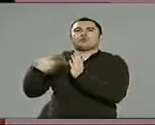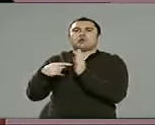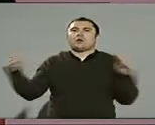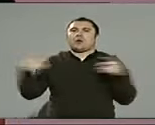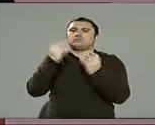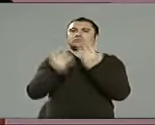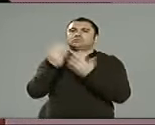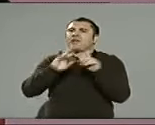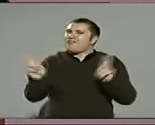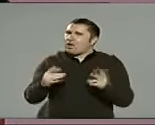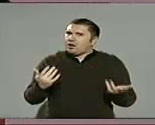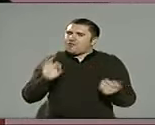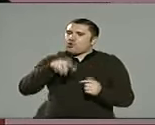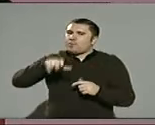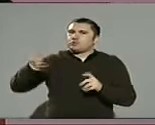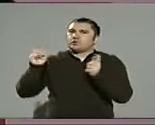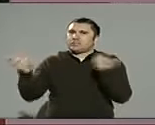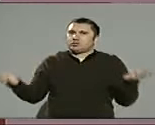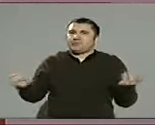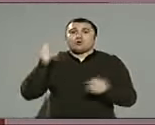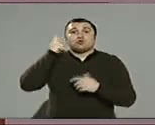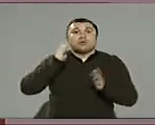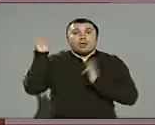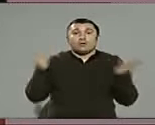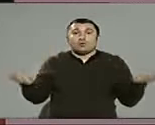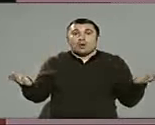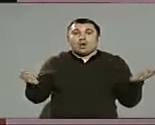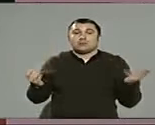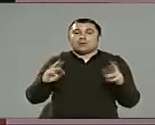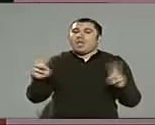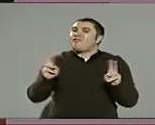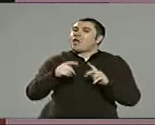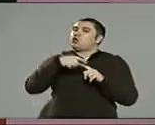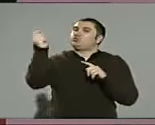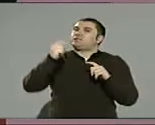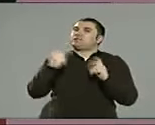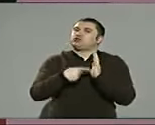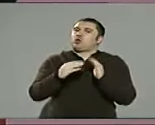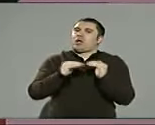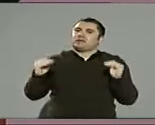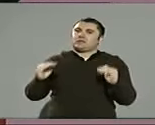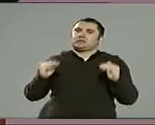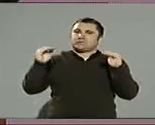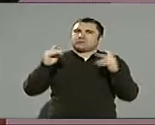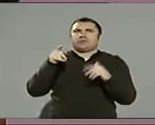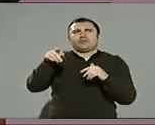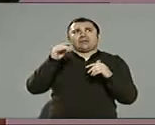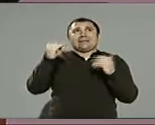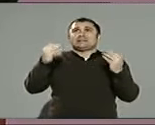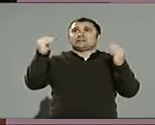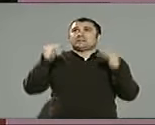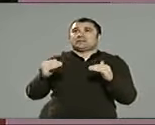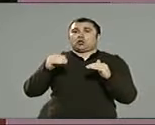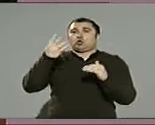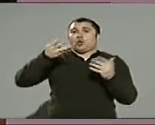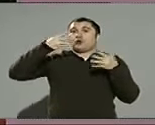waren Sozialdemokratinnen und Sozialdemokraten. Und wer hat den Spitzensteuersatz, selbst wenn wir ihn jetzt auf 49% senken? Ich